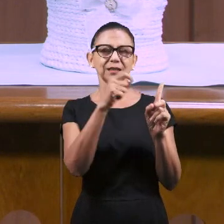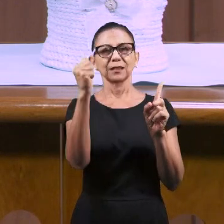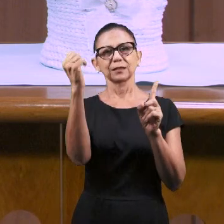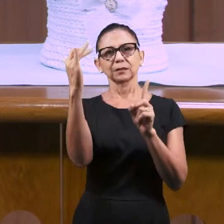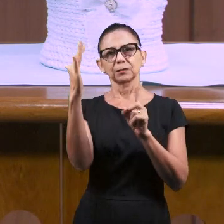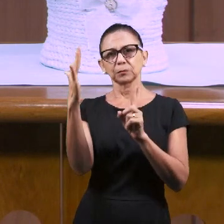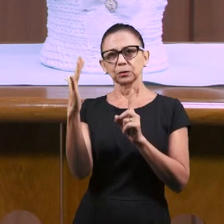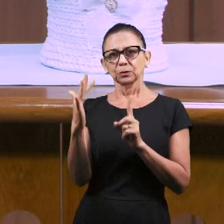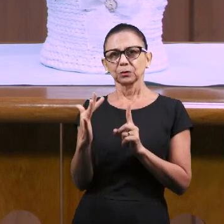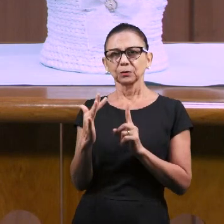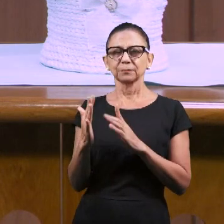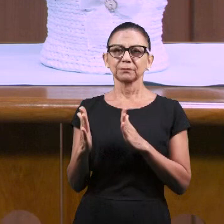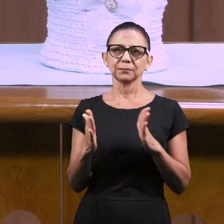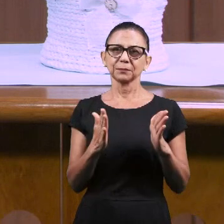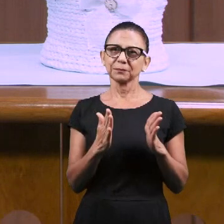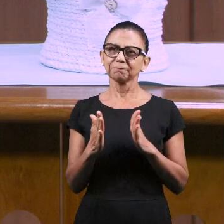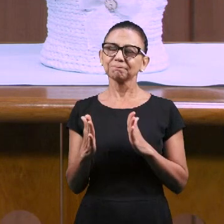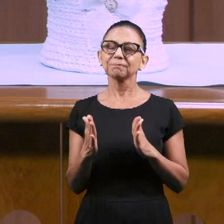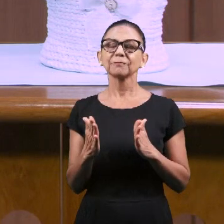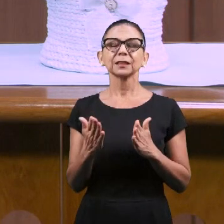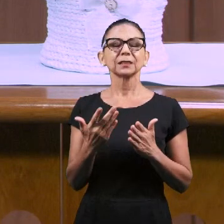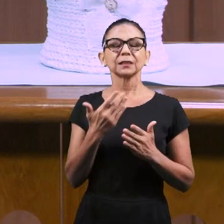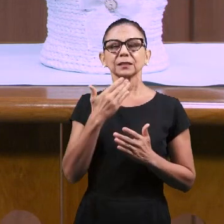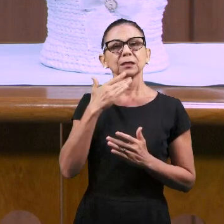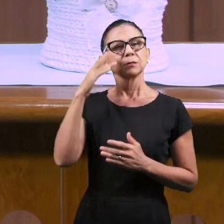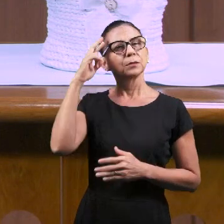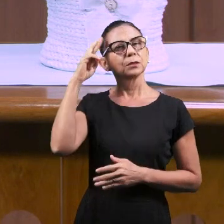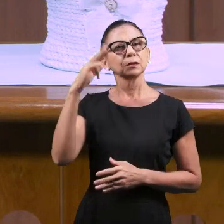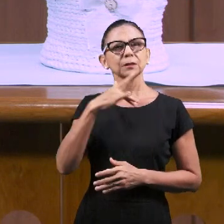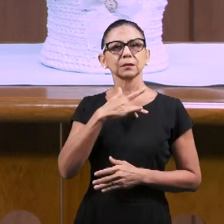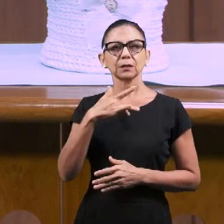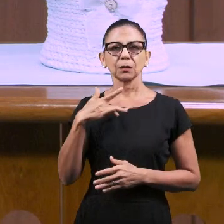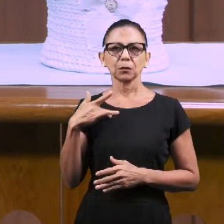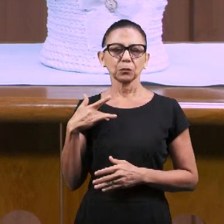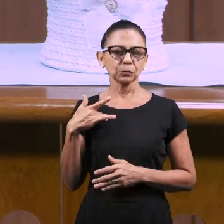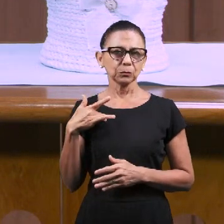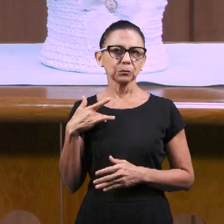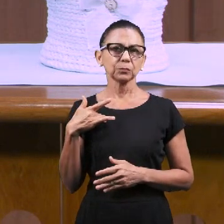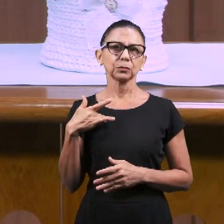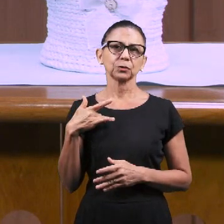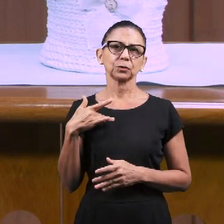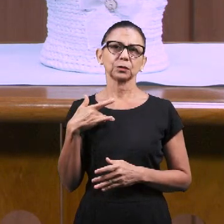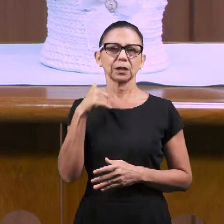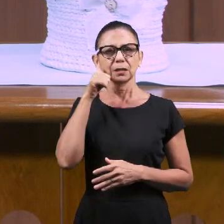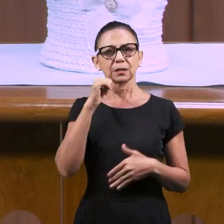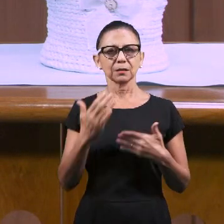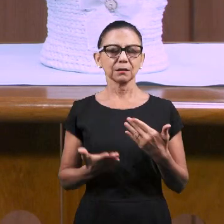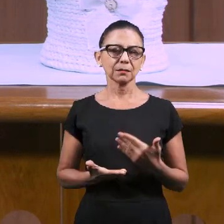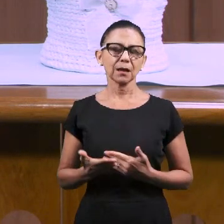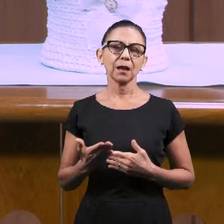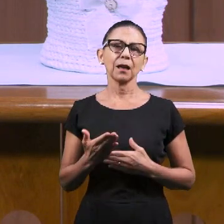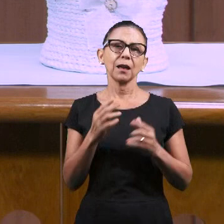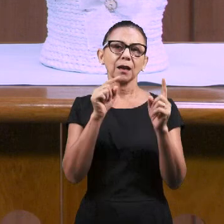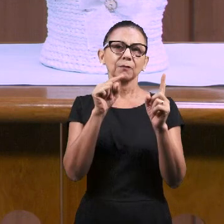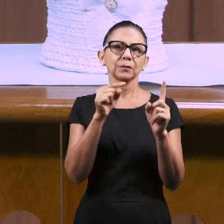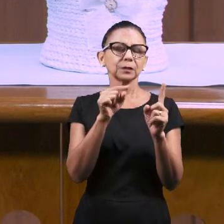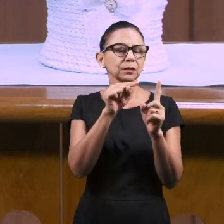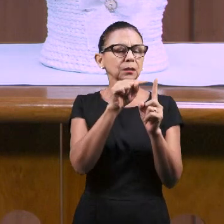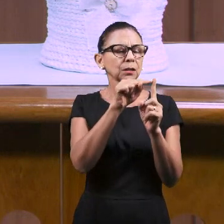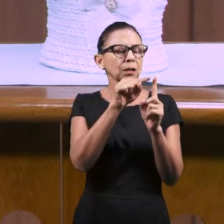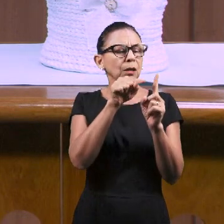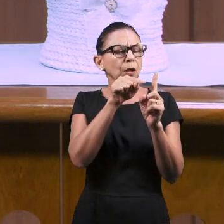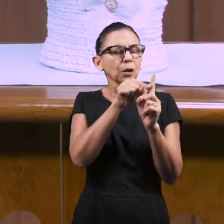bénir, en donnant, Seigneur, le salut nécessaire à tes servantes, aux enfants qui sont